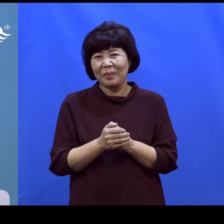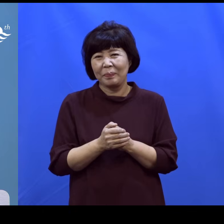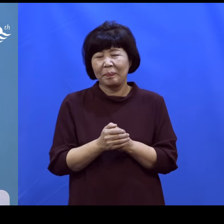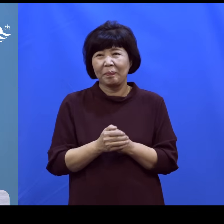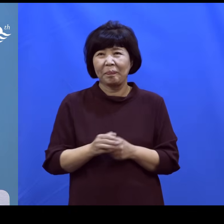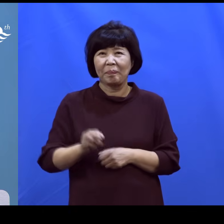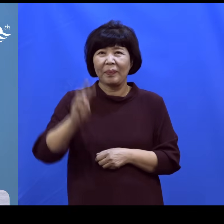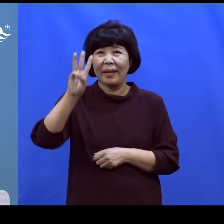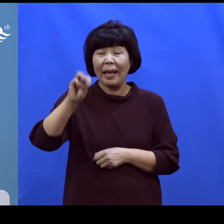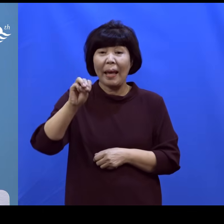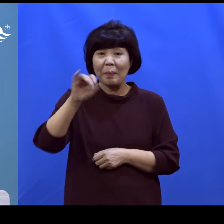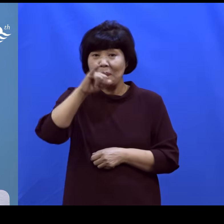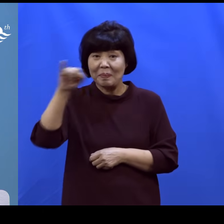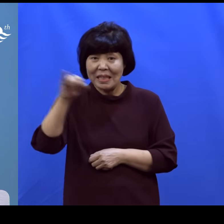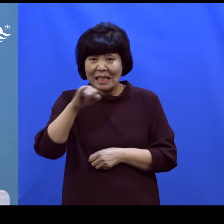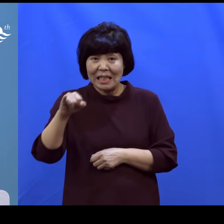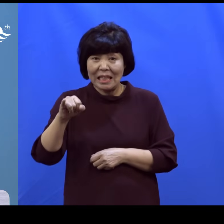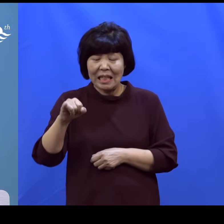걸어오지 않아요.